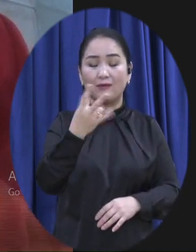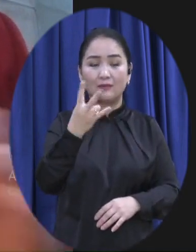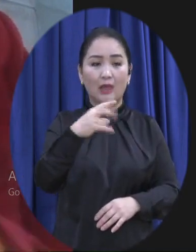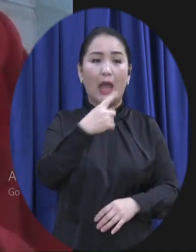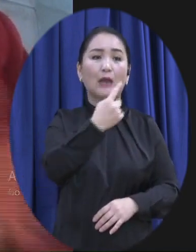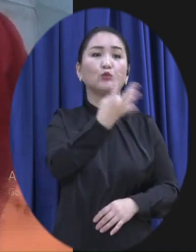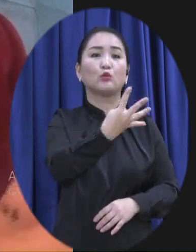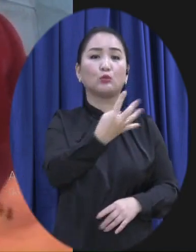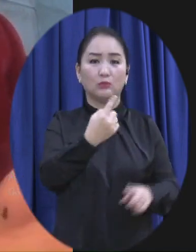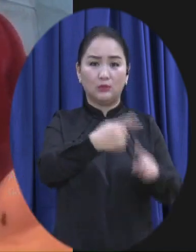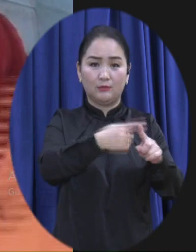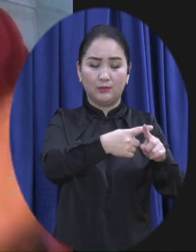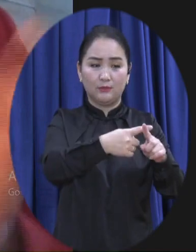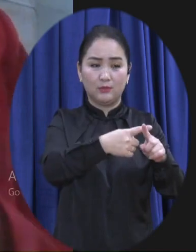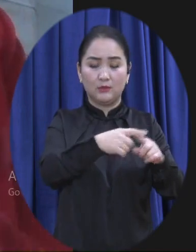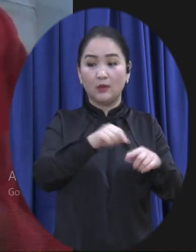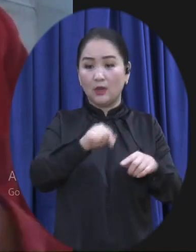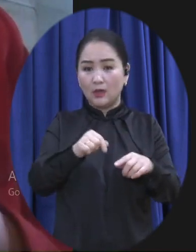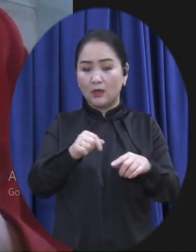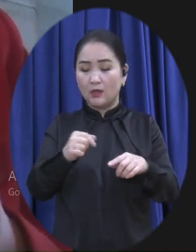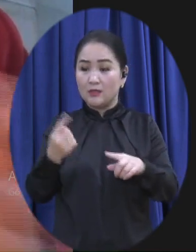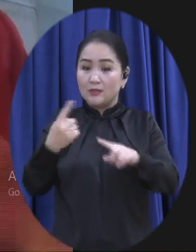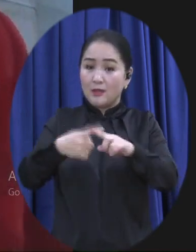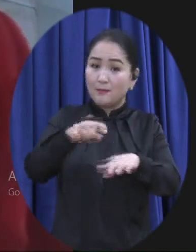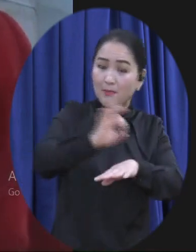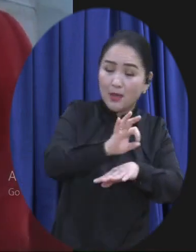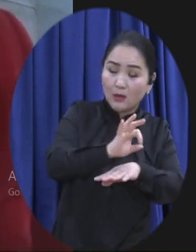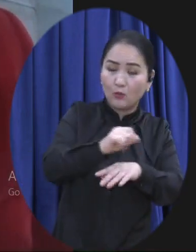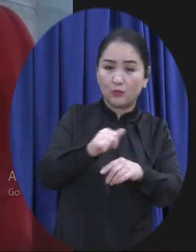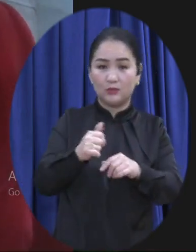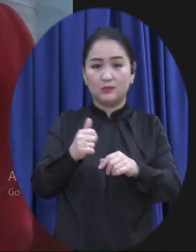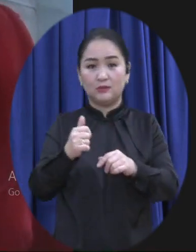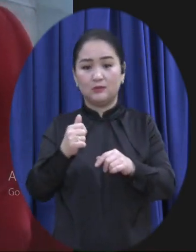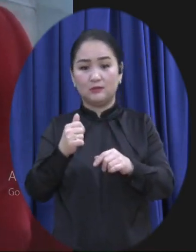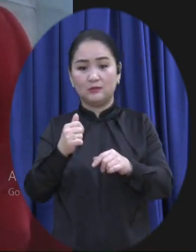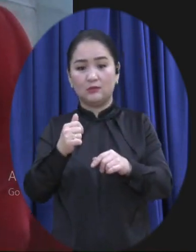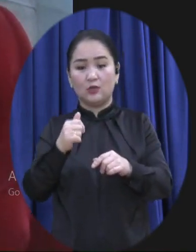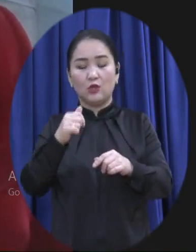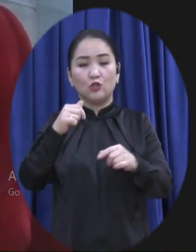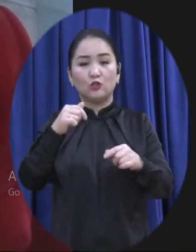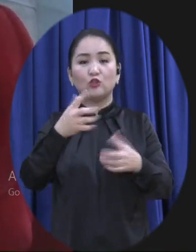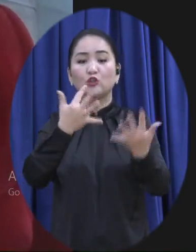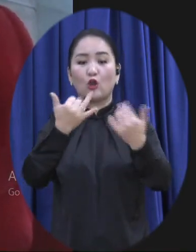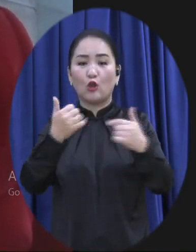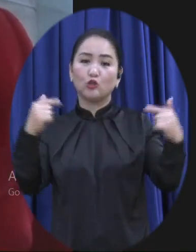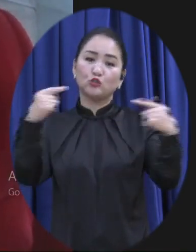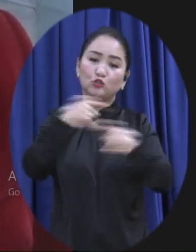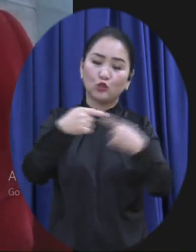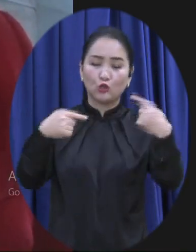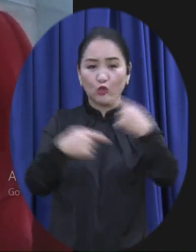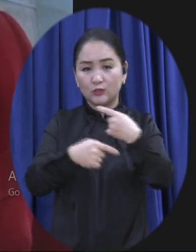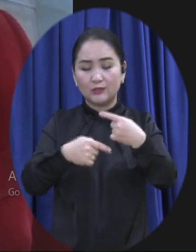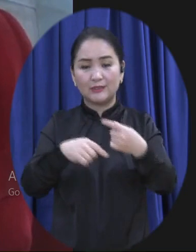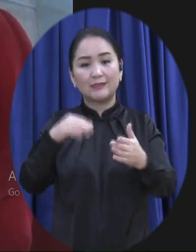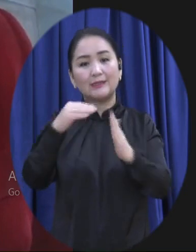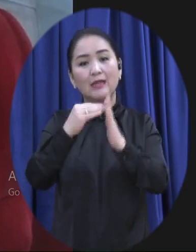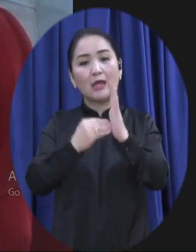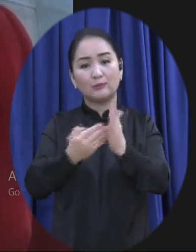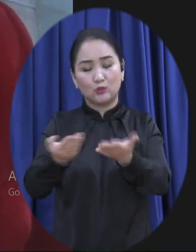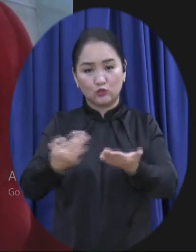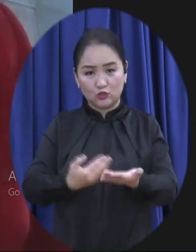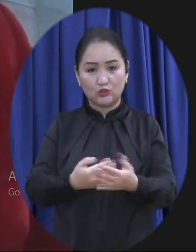нэмэгдсэн. А энэ тохиолдлын тоо нэмэгдэхгүй нэ дүүрэг дээр байгаа тоонуудын мэргэлзээтэй байна гэдэг асуултыг манай редакцид олон ирүүлж байна. Энд дээр та бүхэн тодруулал